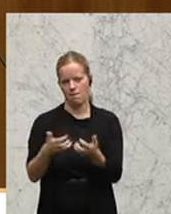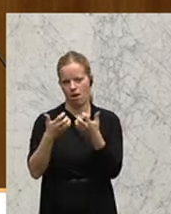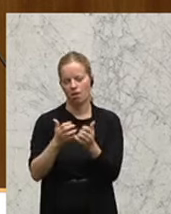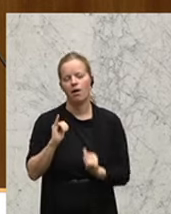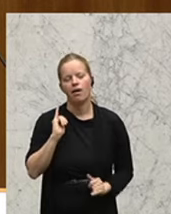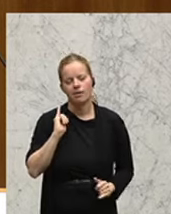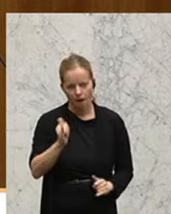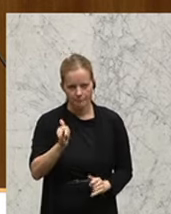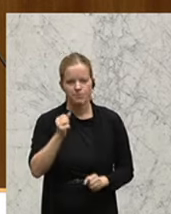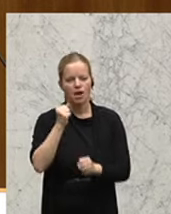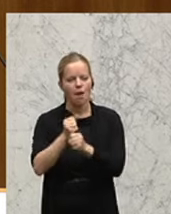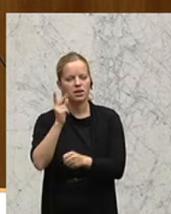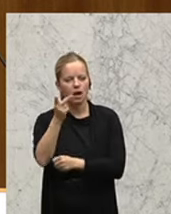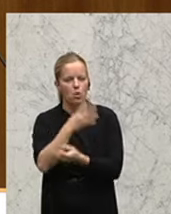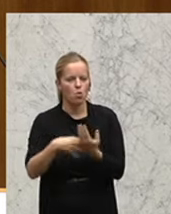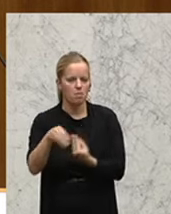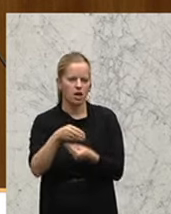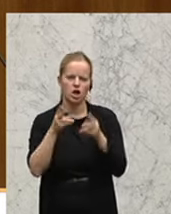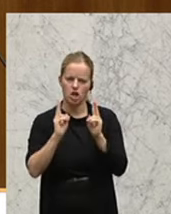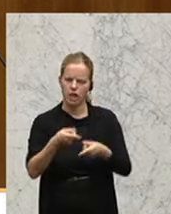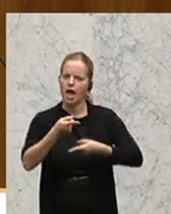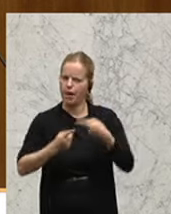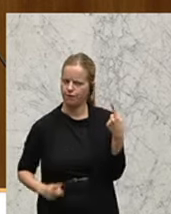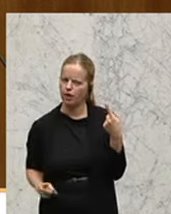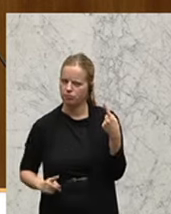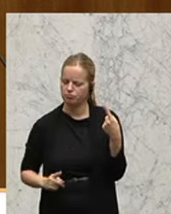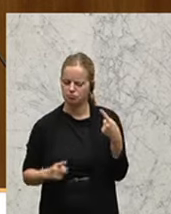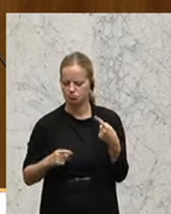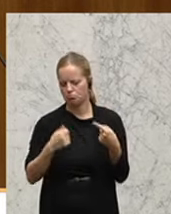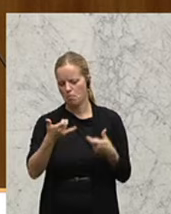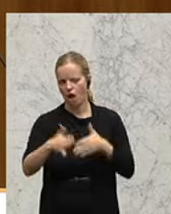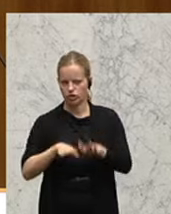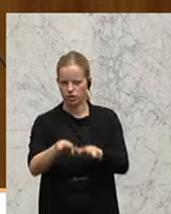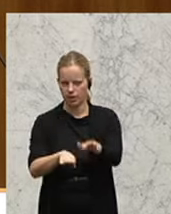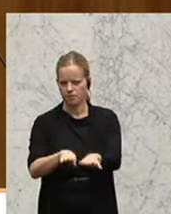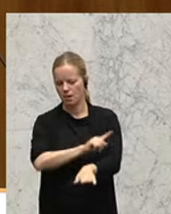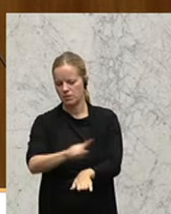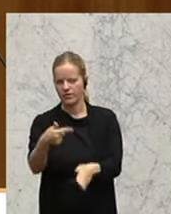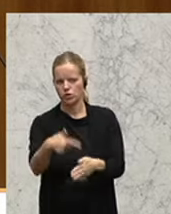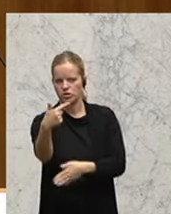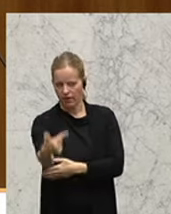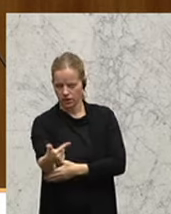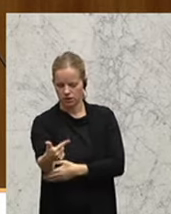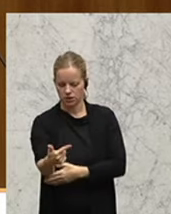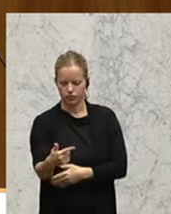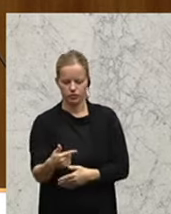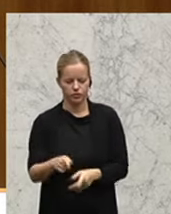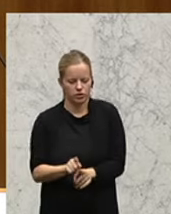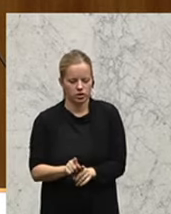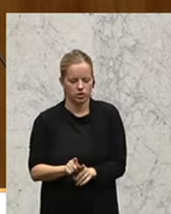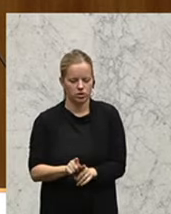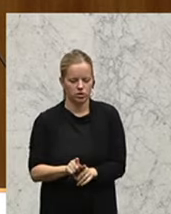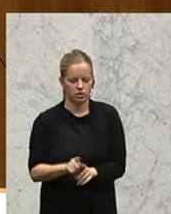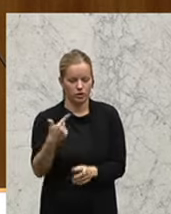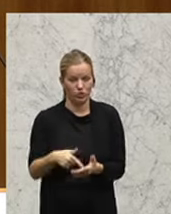Die Arbeiterkammerumlage kann man in mehreren Schritten halbieren, dann wären wir im Jahr 2020 bei dem Volumen, bei dem wir 2004